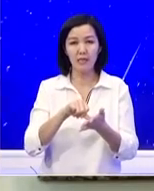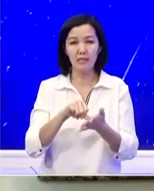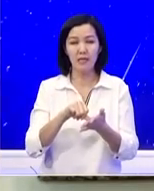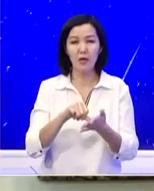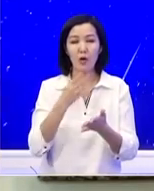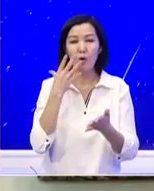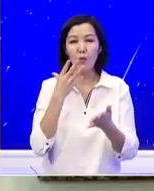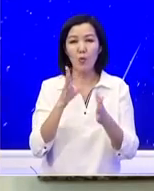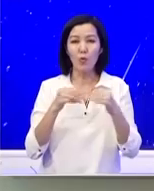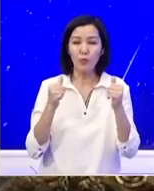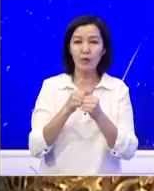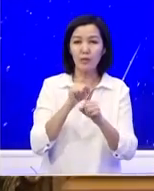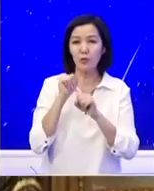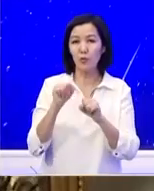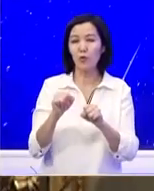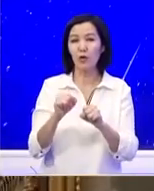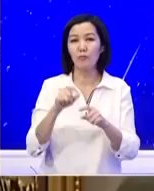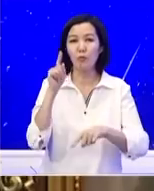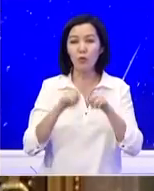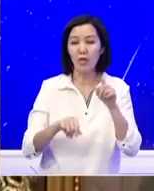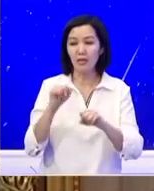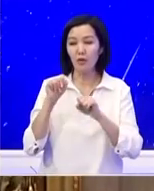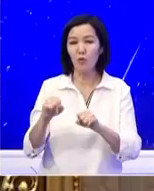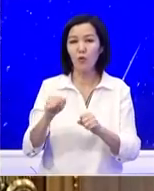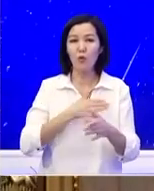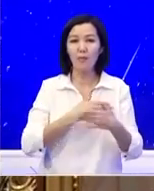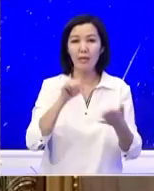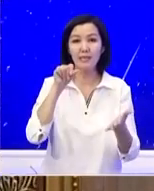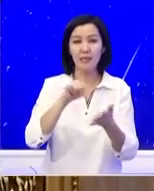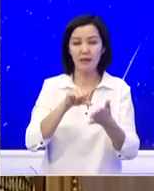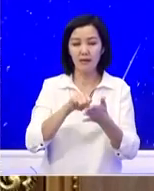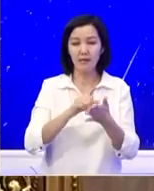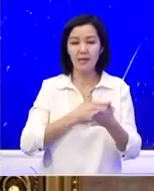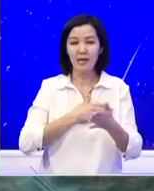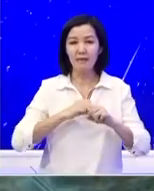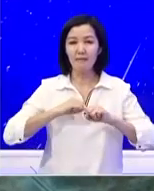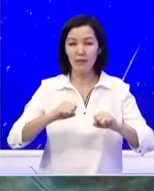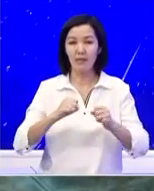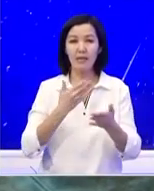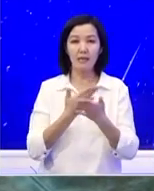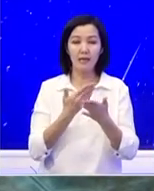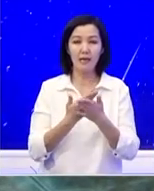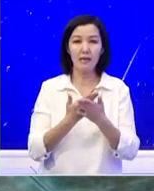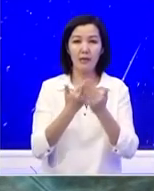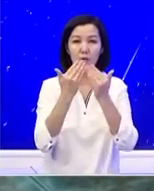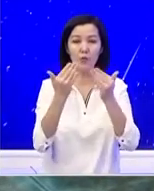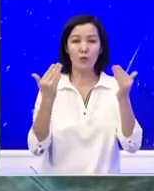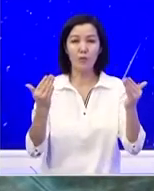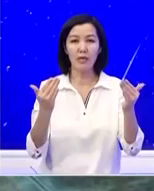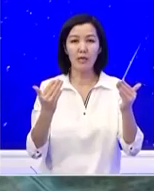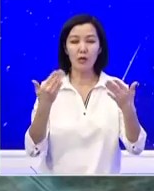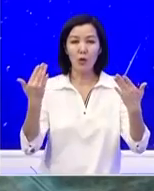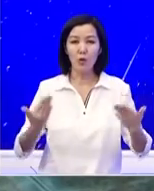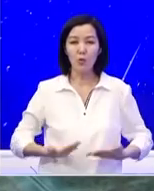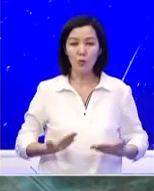ошақ қасының қорғаушысы ғана емес, отанында қорғай алар батыр екенін дәлелдей түсті. Аталмыш көрме сол жау жүректердің